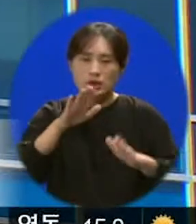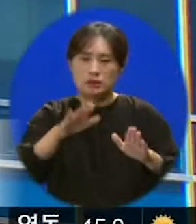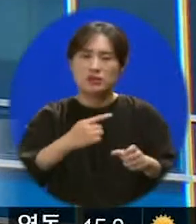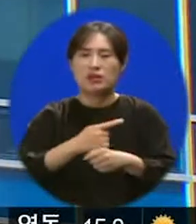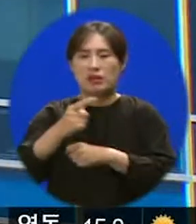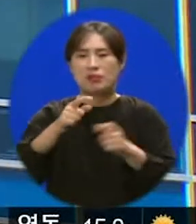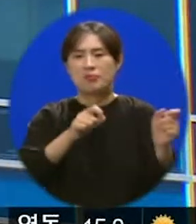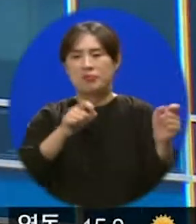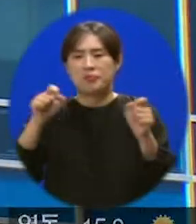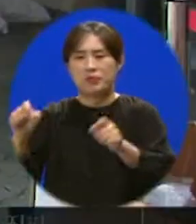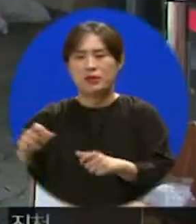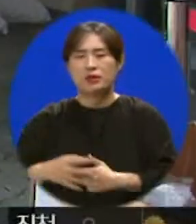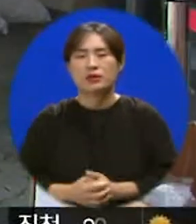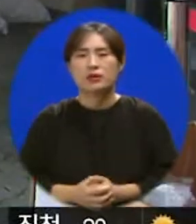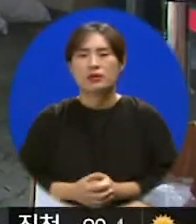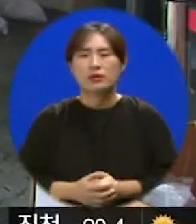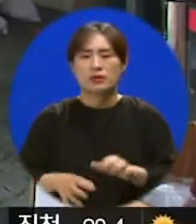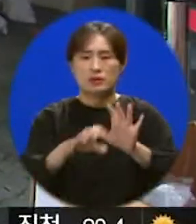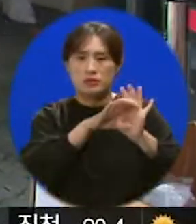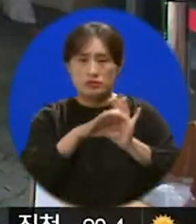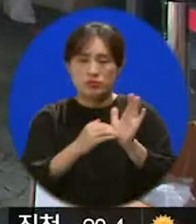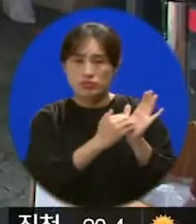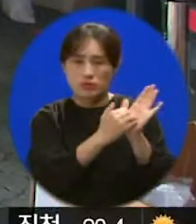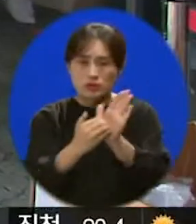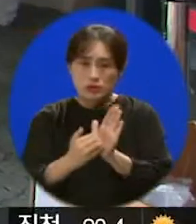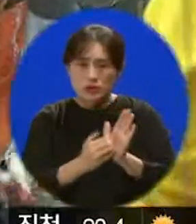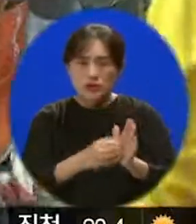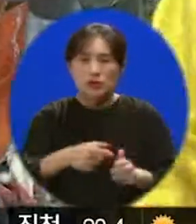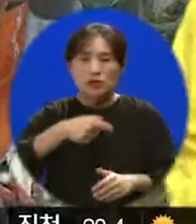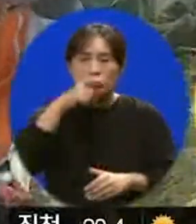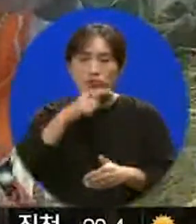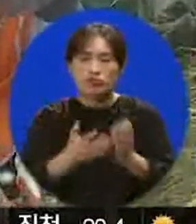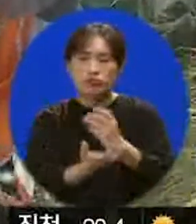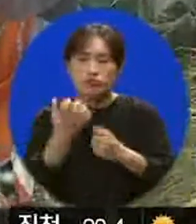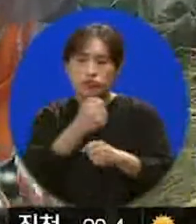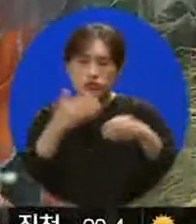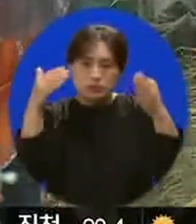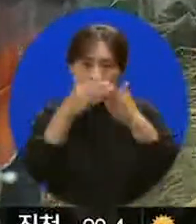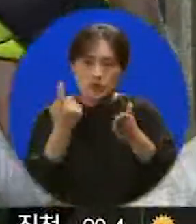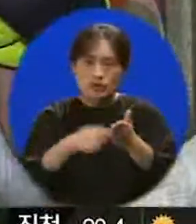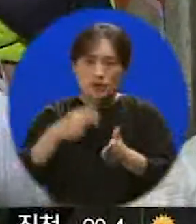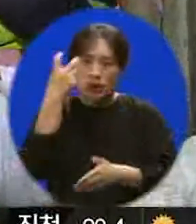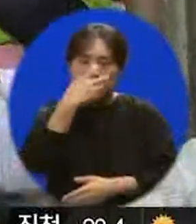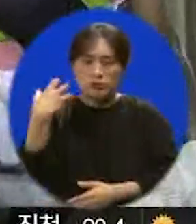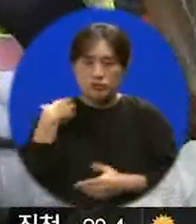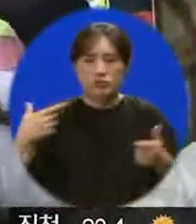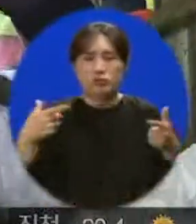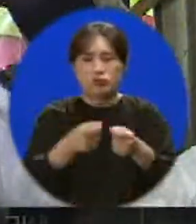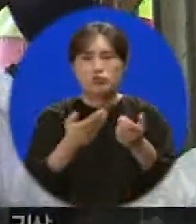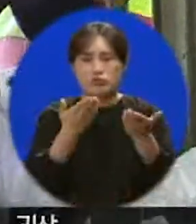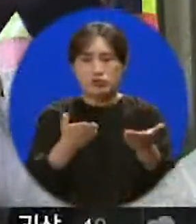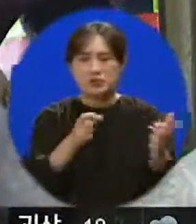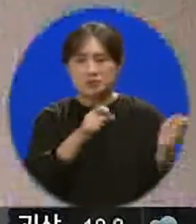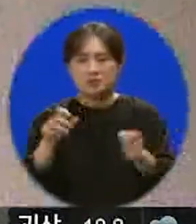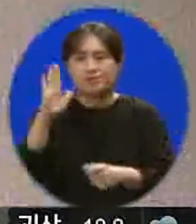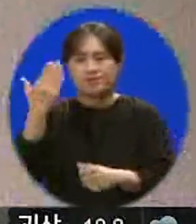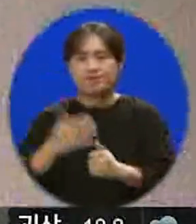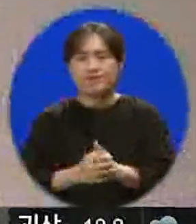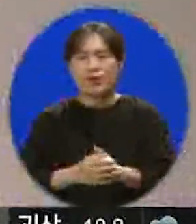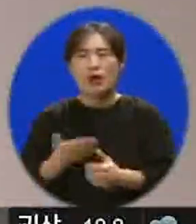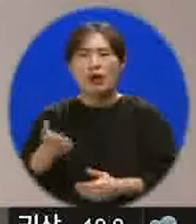내년으로 연기했습니다 코로나 1구 대응과 수해 복구에 전념할 수 있도록 감사 부담을 덜어 주겠다는 취지입니다